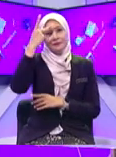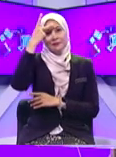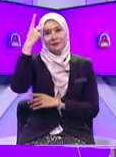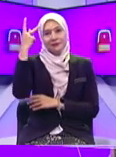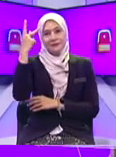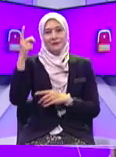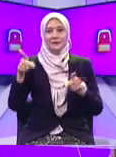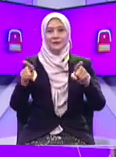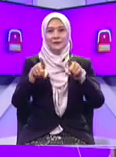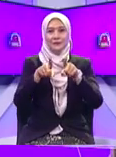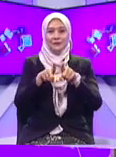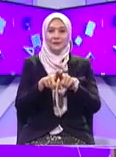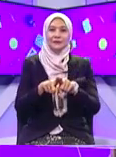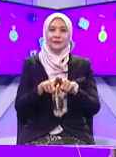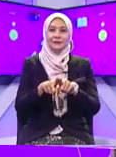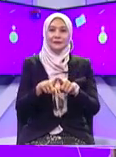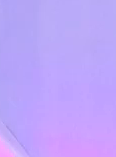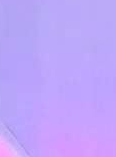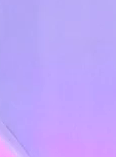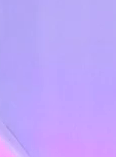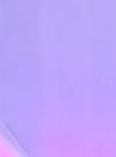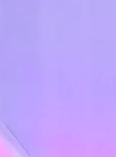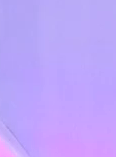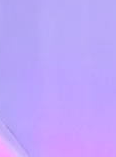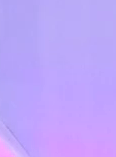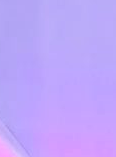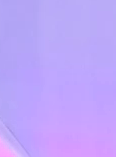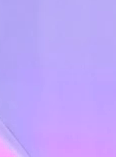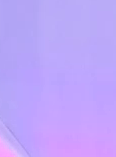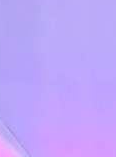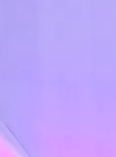bersama dengan juru bahasa isyarat kita yaitu